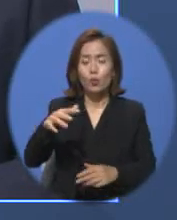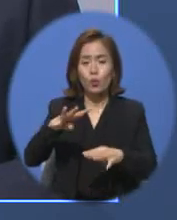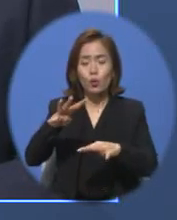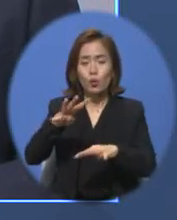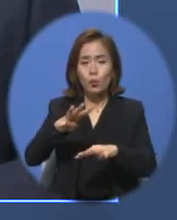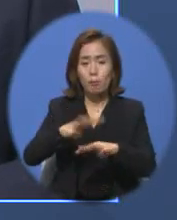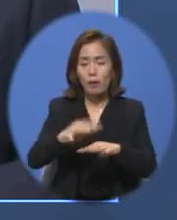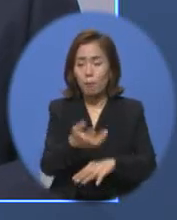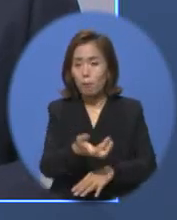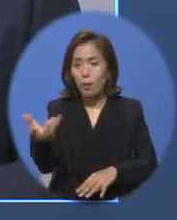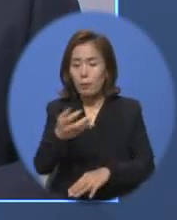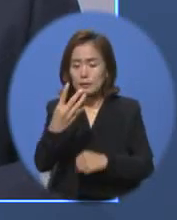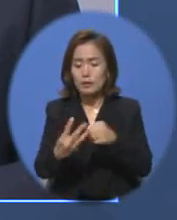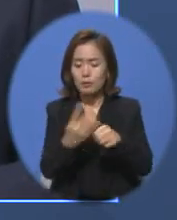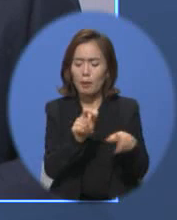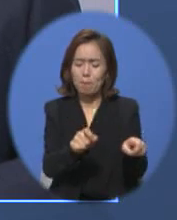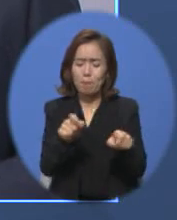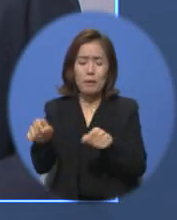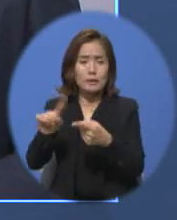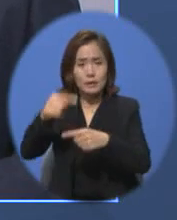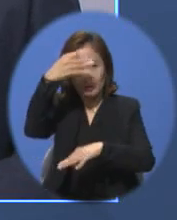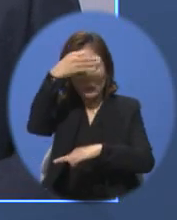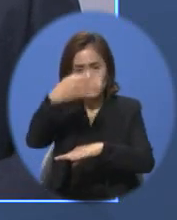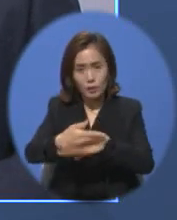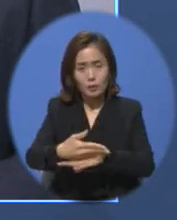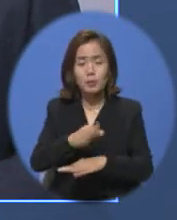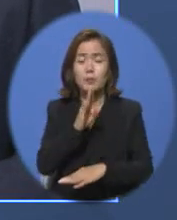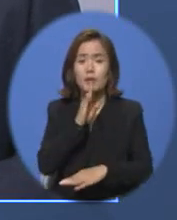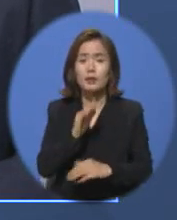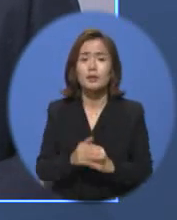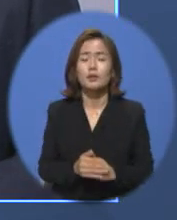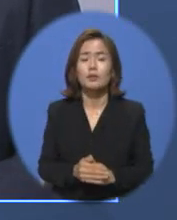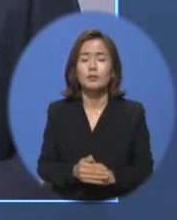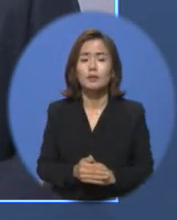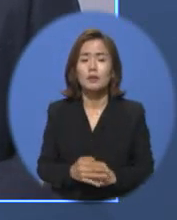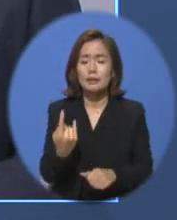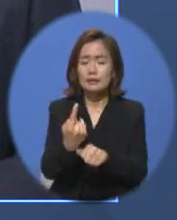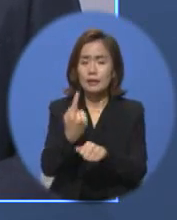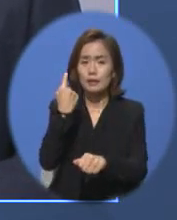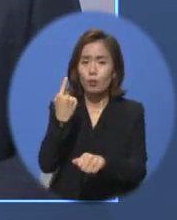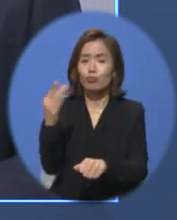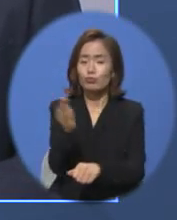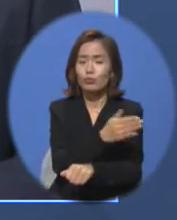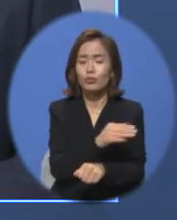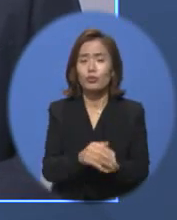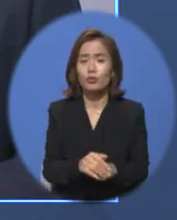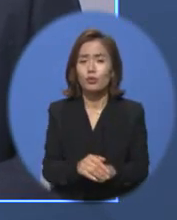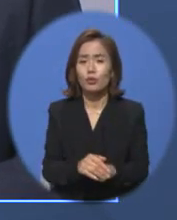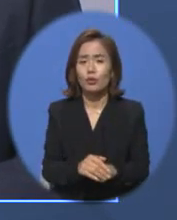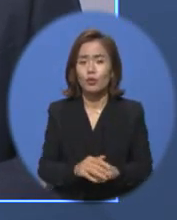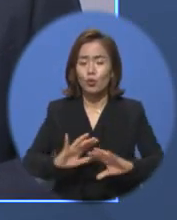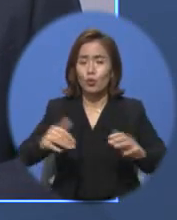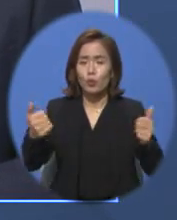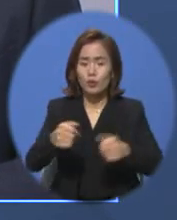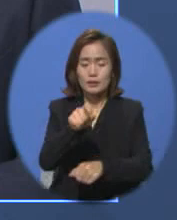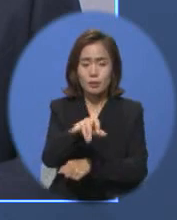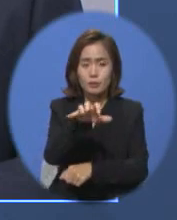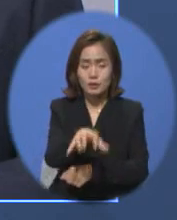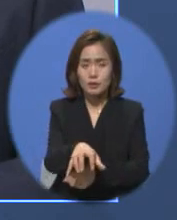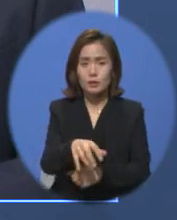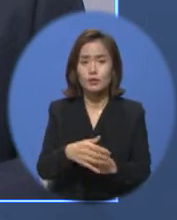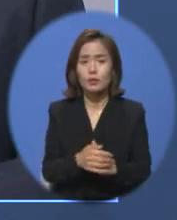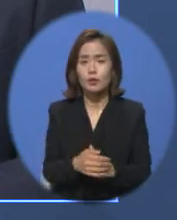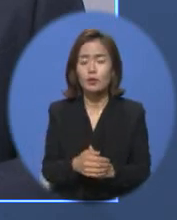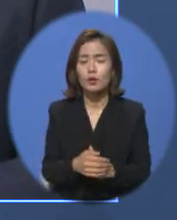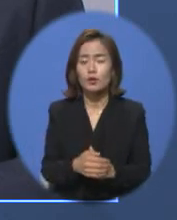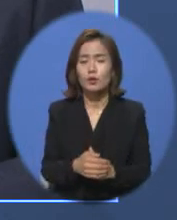각화동농산물 시장문제에대한답변이4년이나지연된점에대해사과드립니다.하지만사실, 작년초부터저희사무실 직원들과